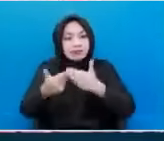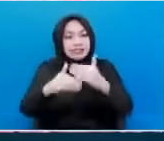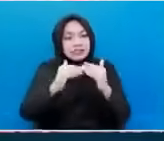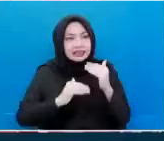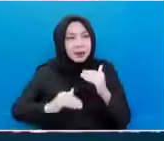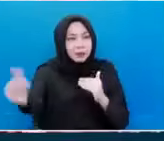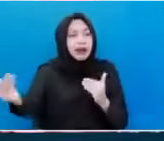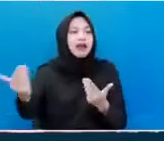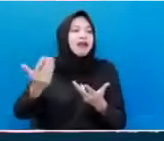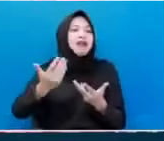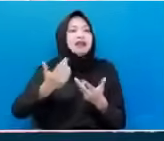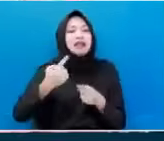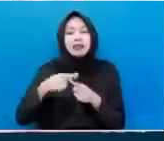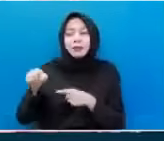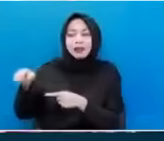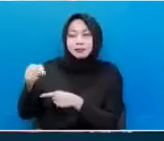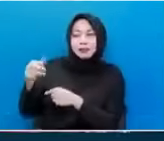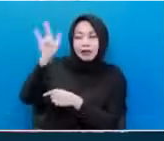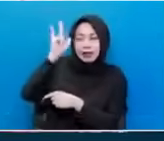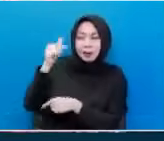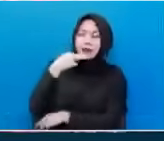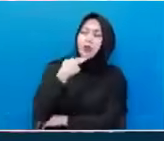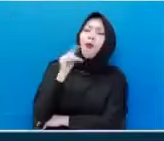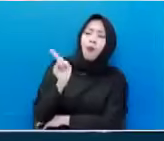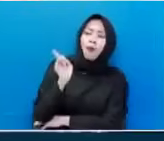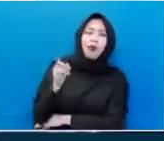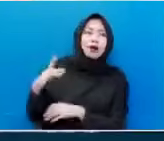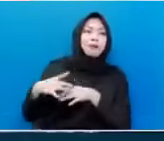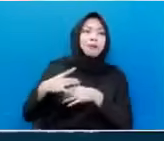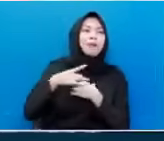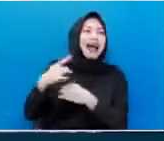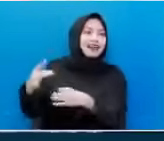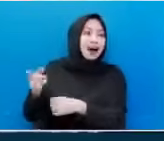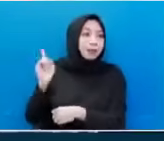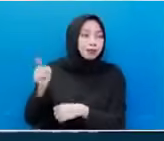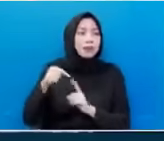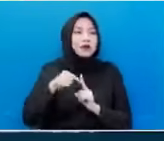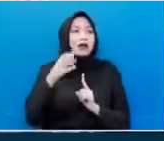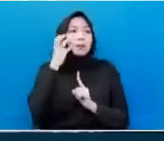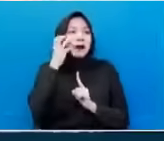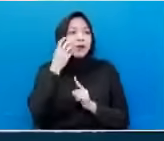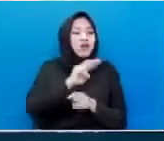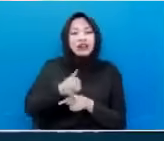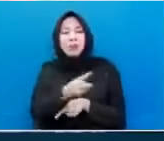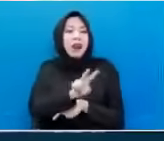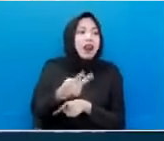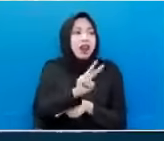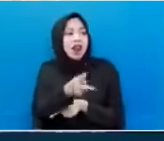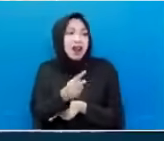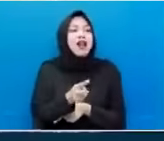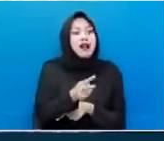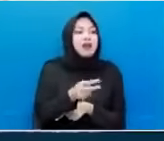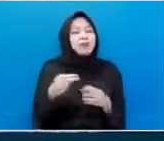mengenai Ped perjuangan ruang gerak dan elastisitas dari seorang Prabowo itu lebih besar untuk kemudian bisa